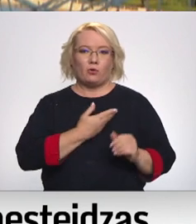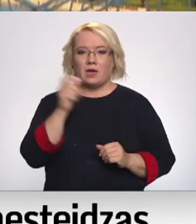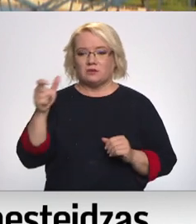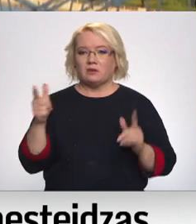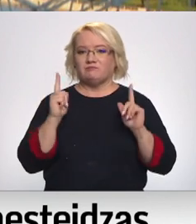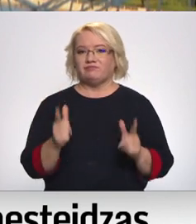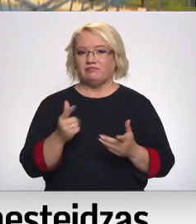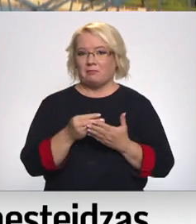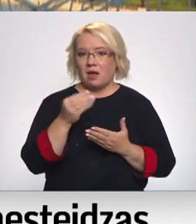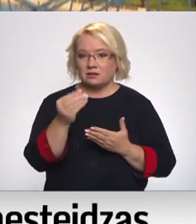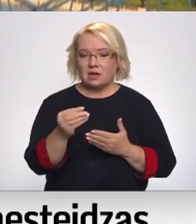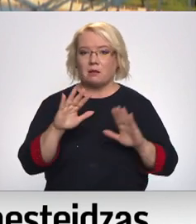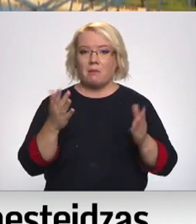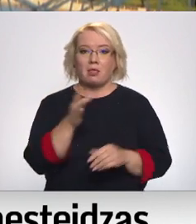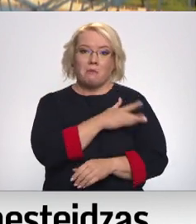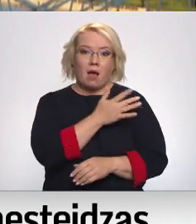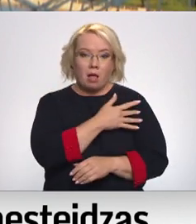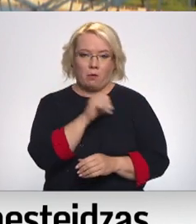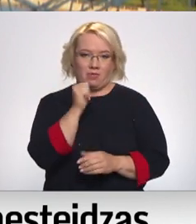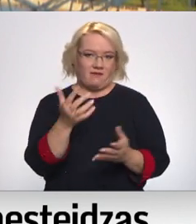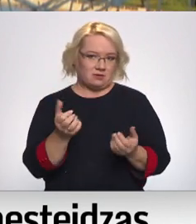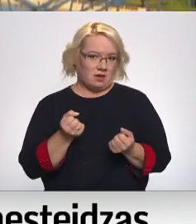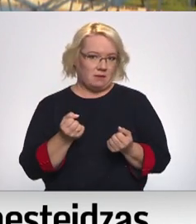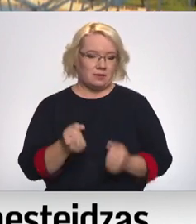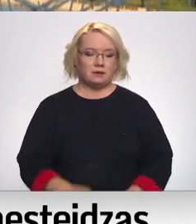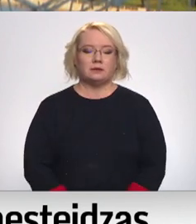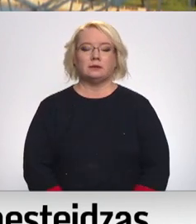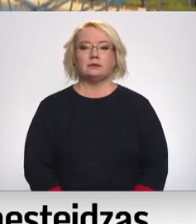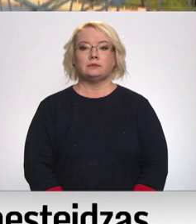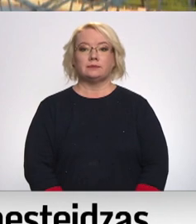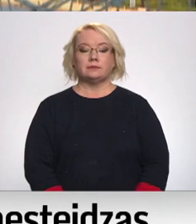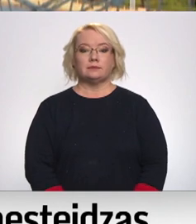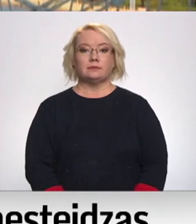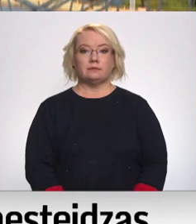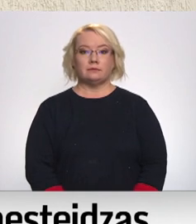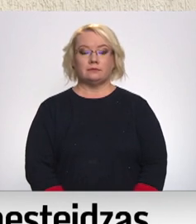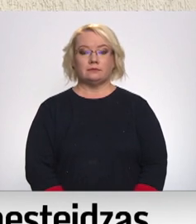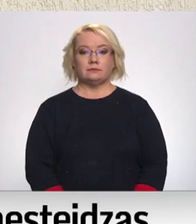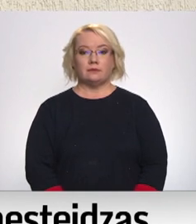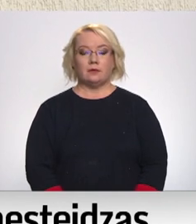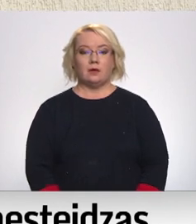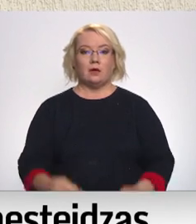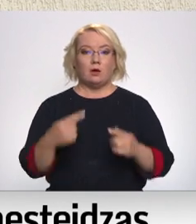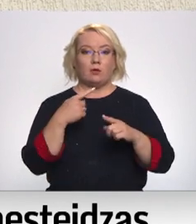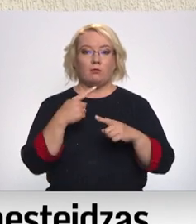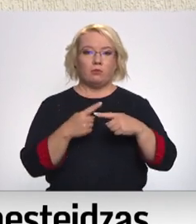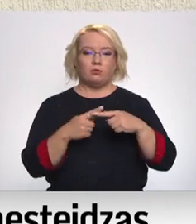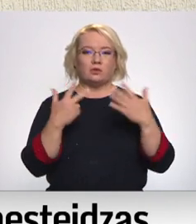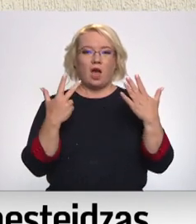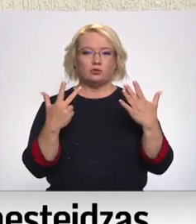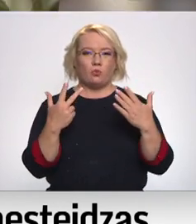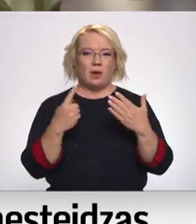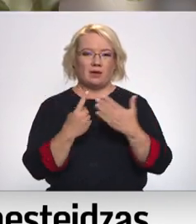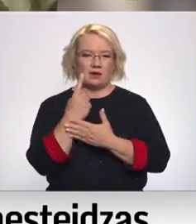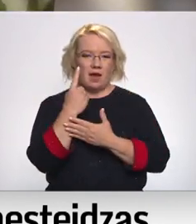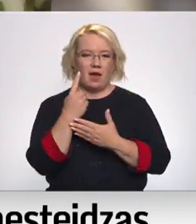maksāt, taču pakalpojumu nevar saņemt. Turpina Dinija Jemeļjānova. Plus 8 grādi virs Celsija